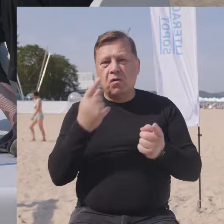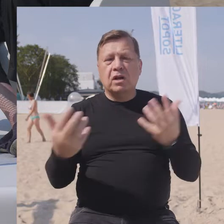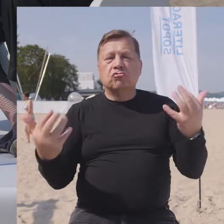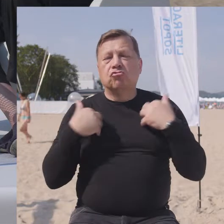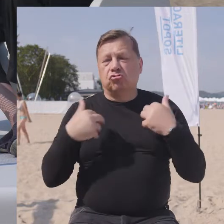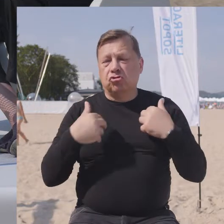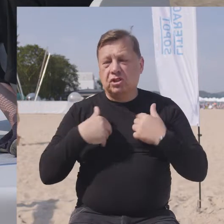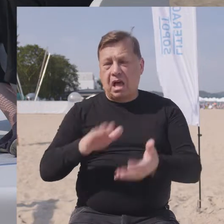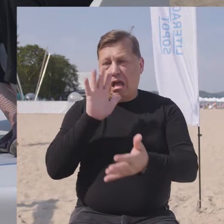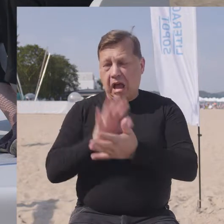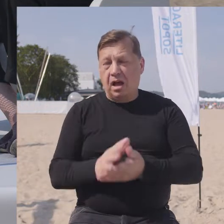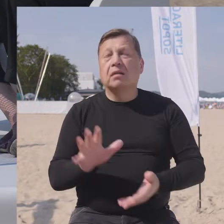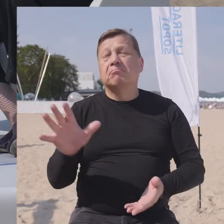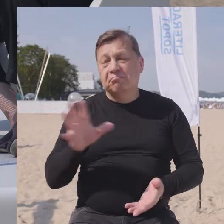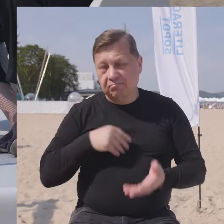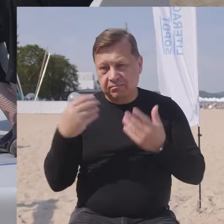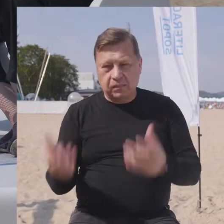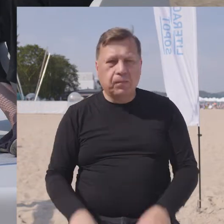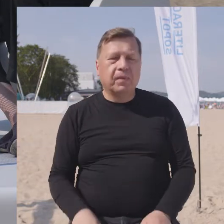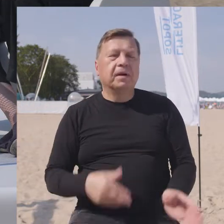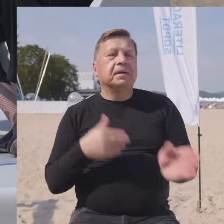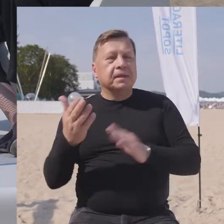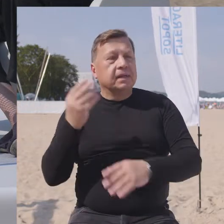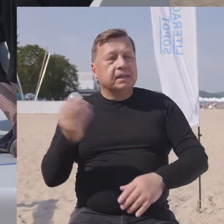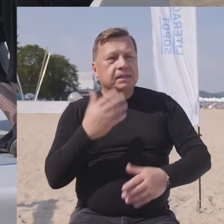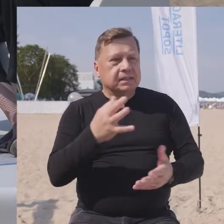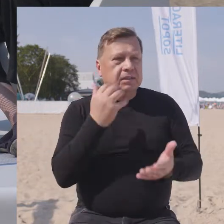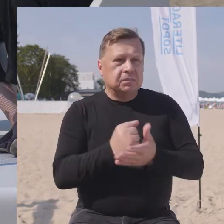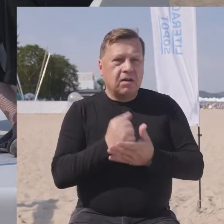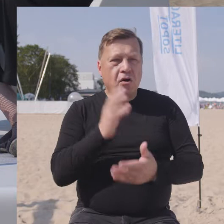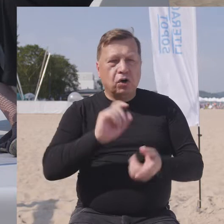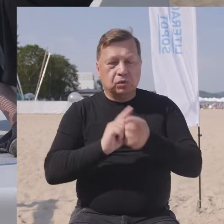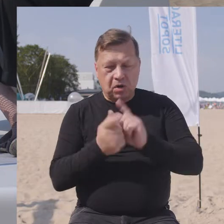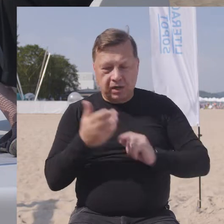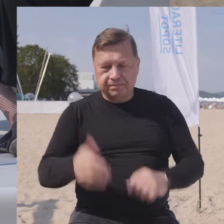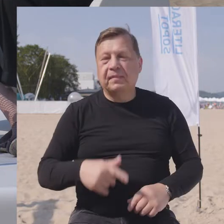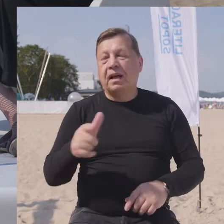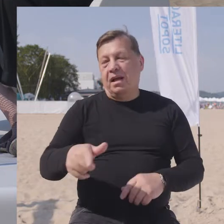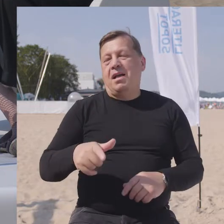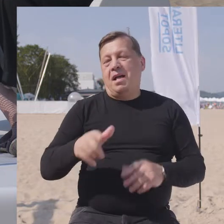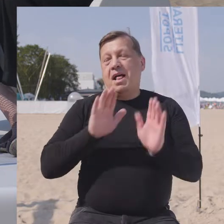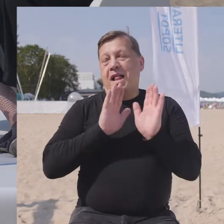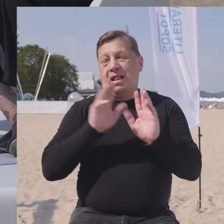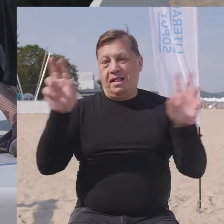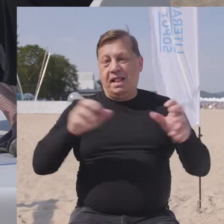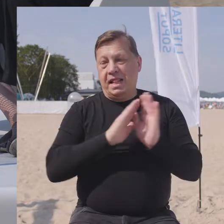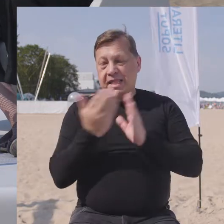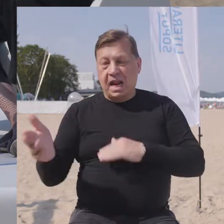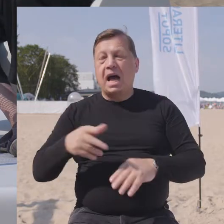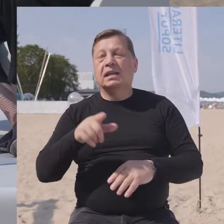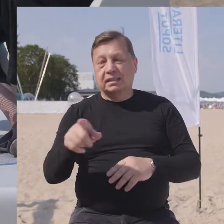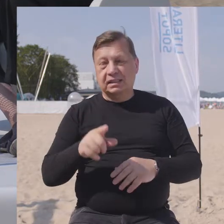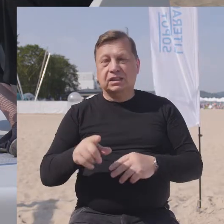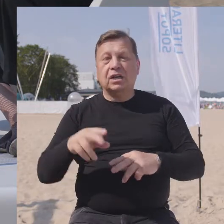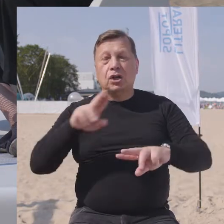życia. To jeszcze a propos naszych spotkań chcę powiedzieć, że też się bardzo cieszę z tego, że Literacki Sopot jest w czubie tej